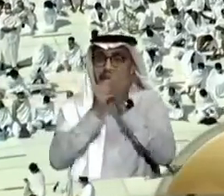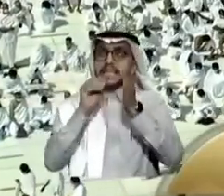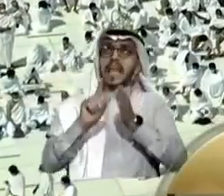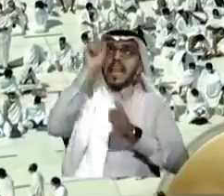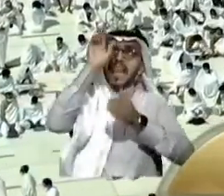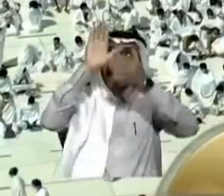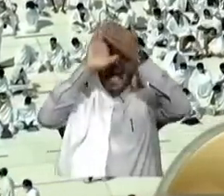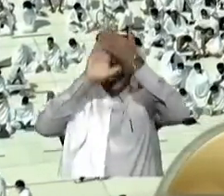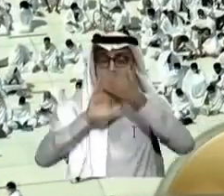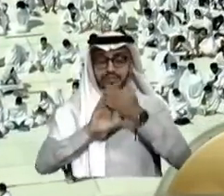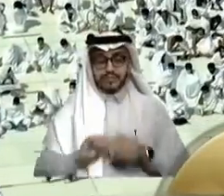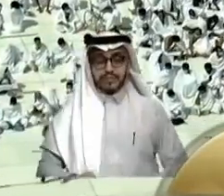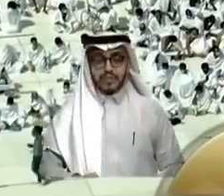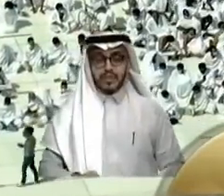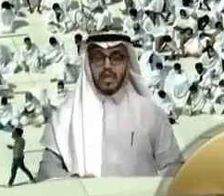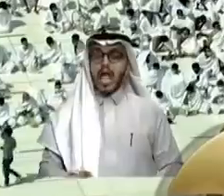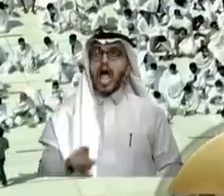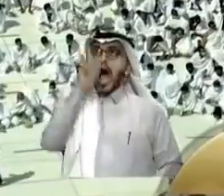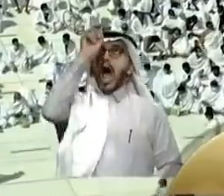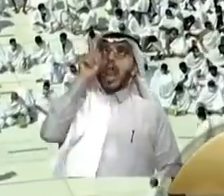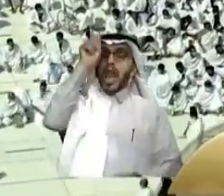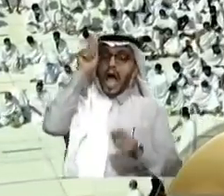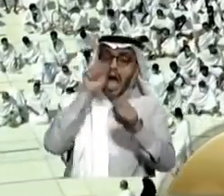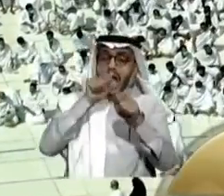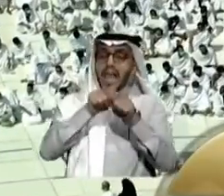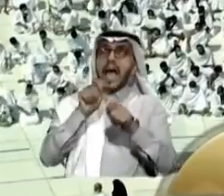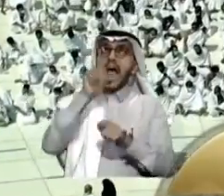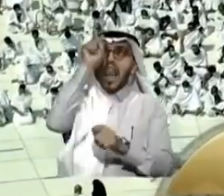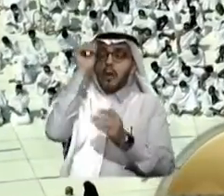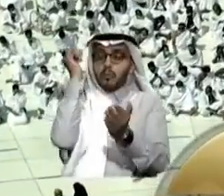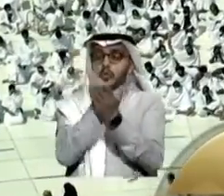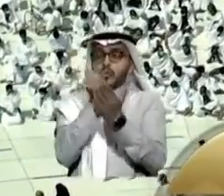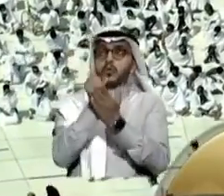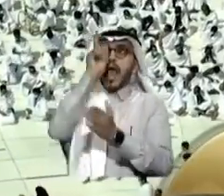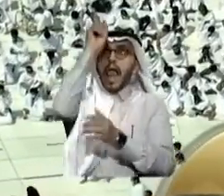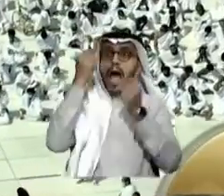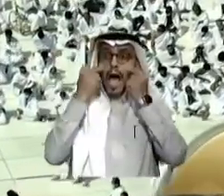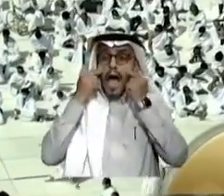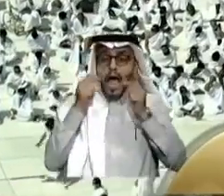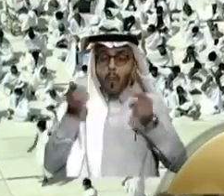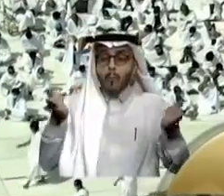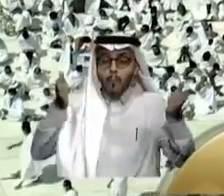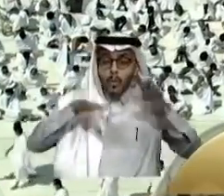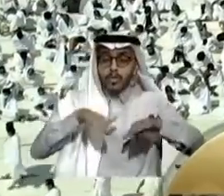لا وهو منشئها وباريها ومعيدها ومبديها.